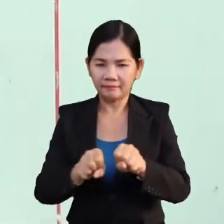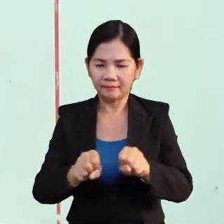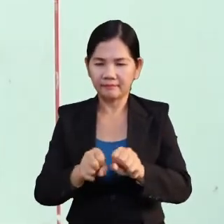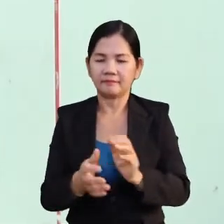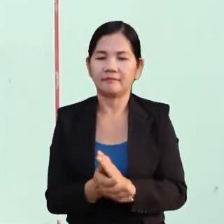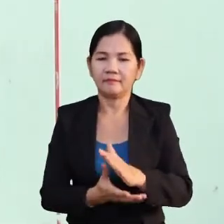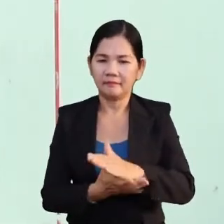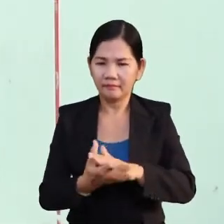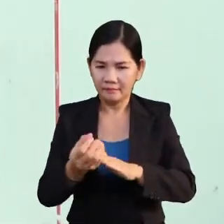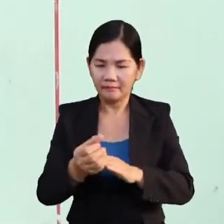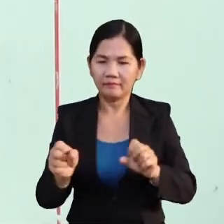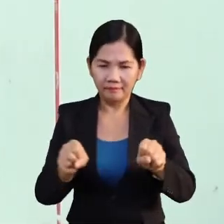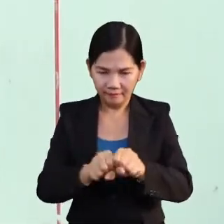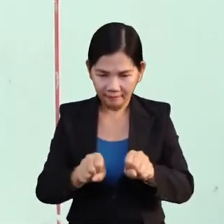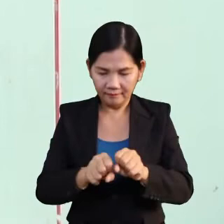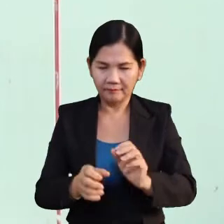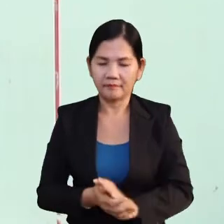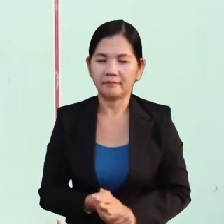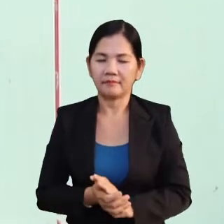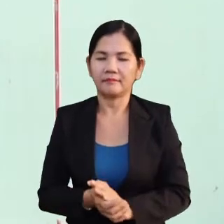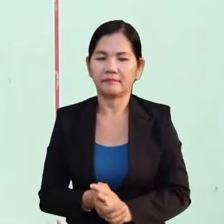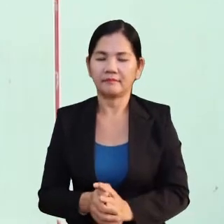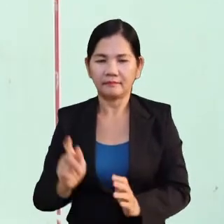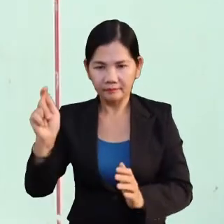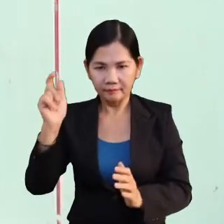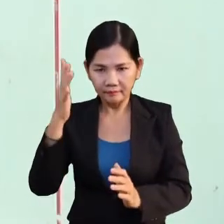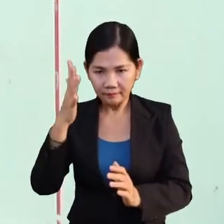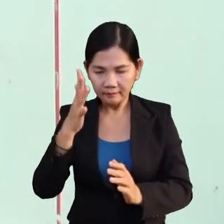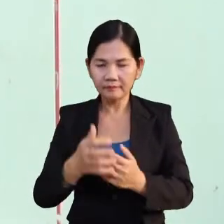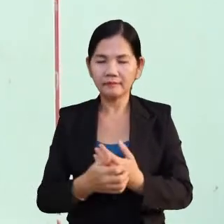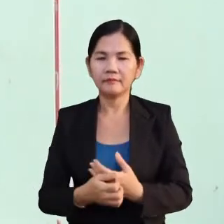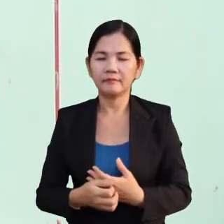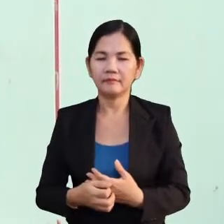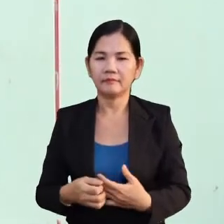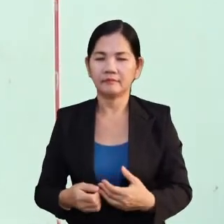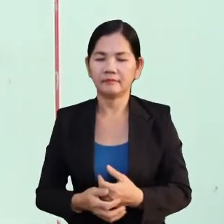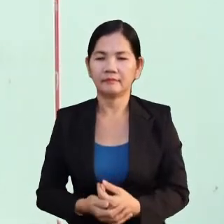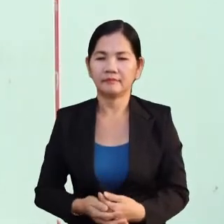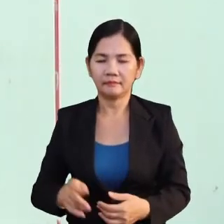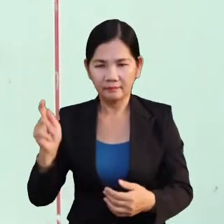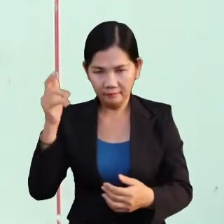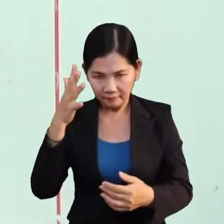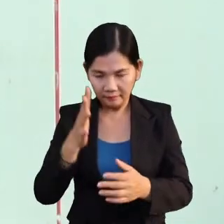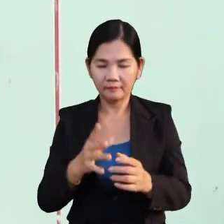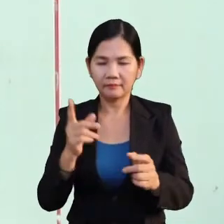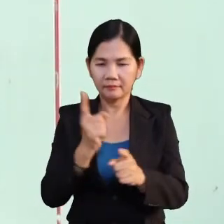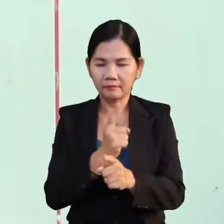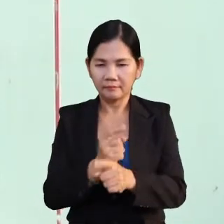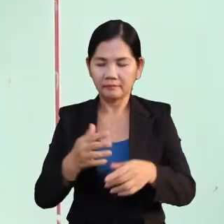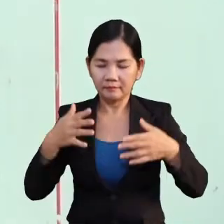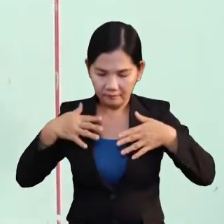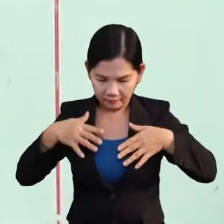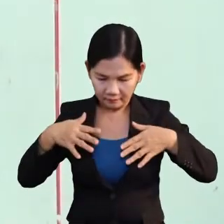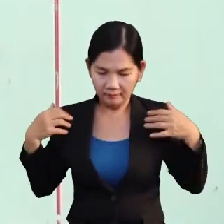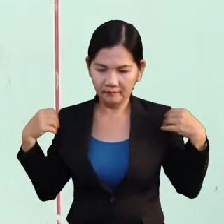ងមកកូនណាចាអញ្ចឹងរូបភាពហ្នឹងគឺគាត់កំពុងតែយ៉ាងម៉េចមិញចាគឺស្លៀកពាក់ឲ្យ